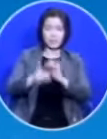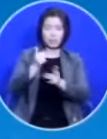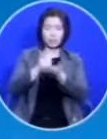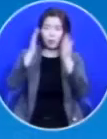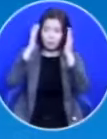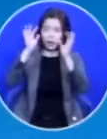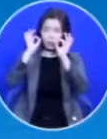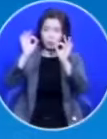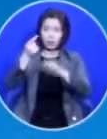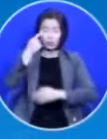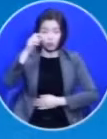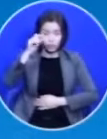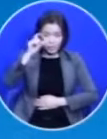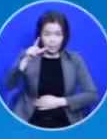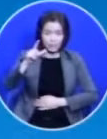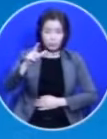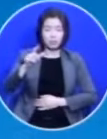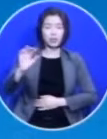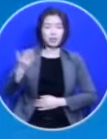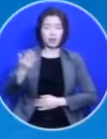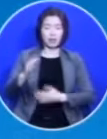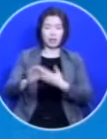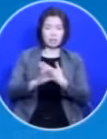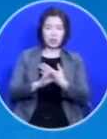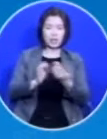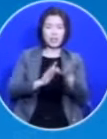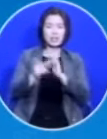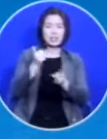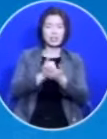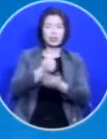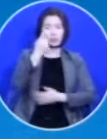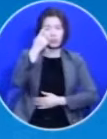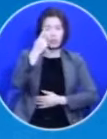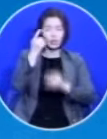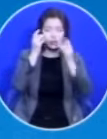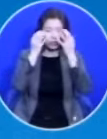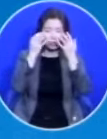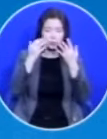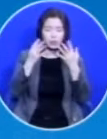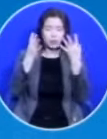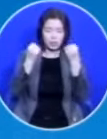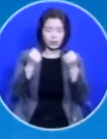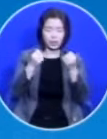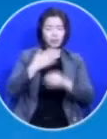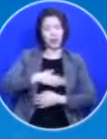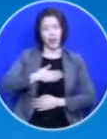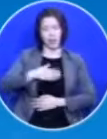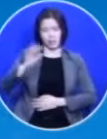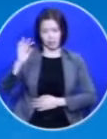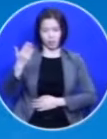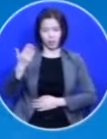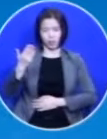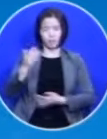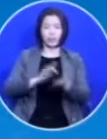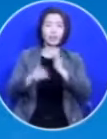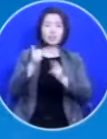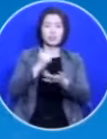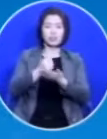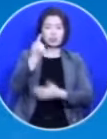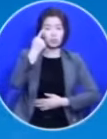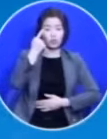시작하면 예수님의 눈에 눈물이 많다는 것을 알게 됩니다 예수님의 눈에는